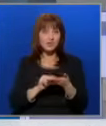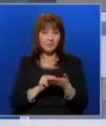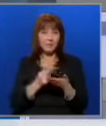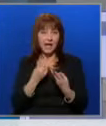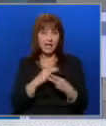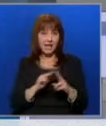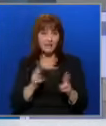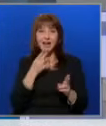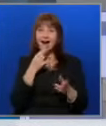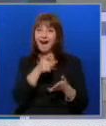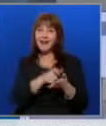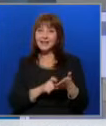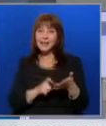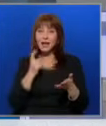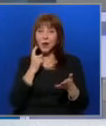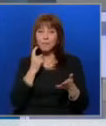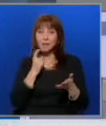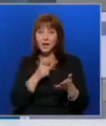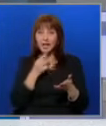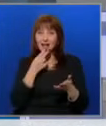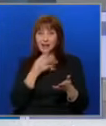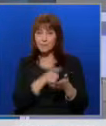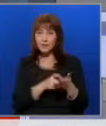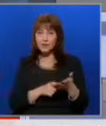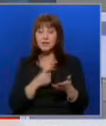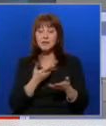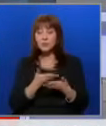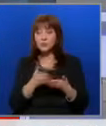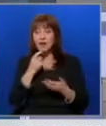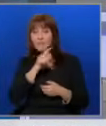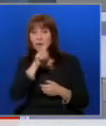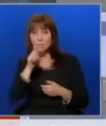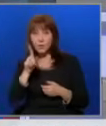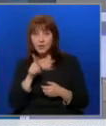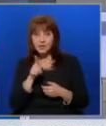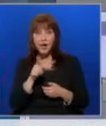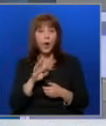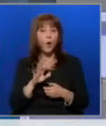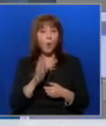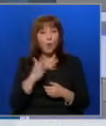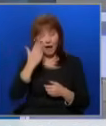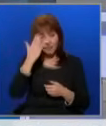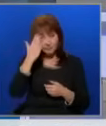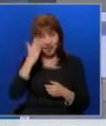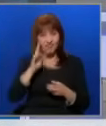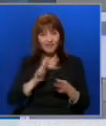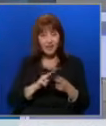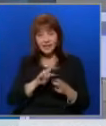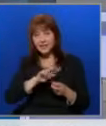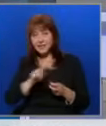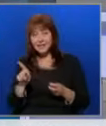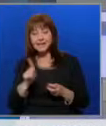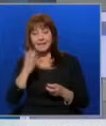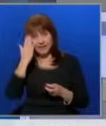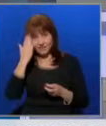че при хартиената бюлетина продължават въпросителните кога тя е валидна или невалидна. Това беше и причината за скандал в